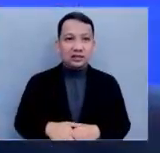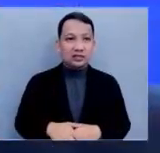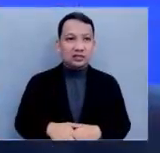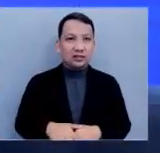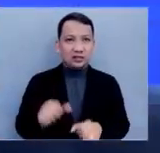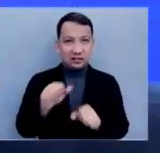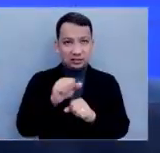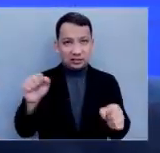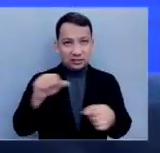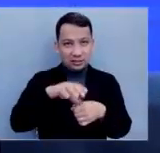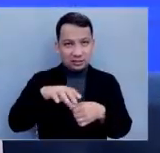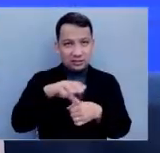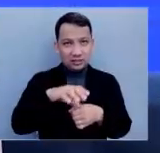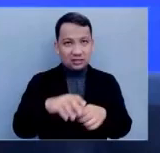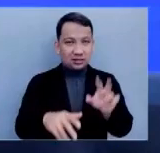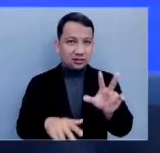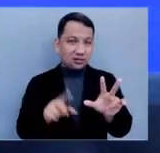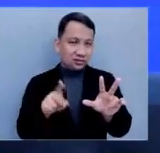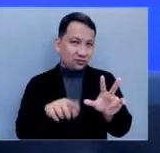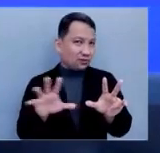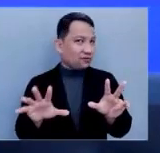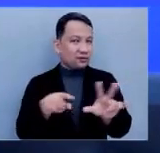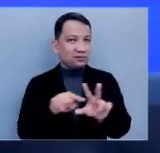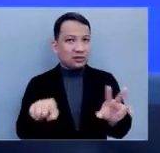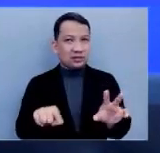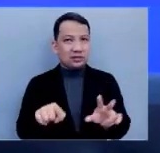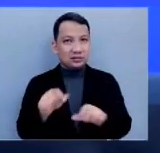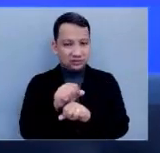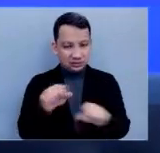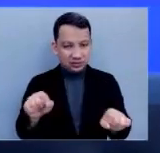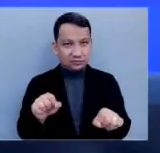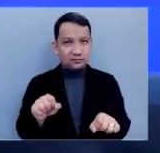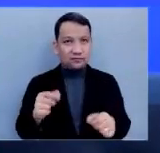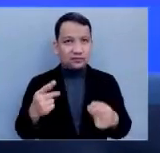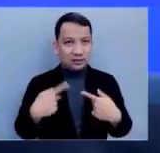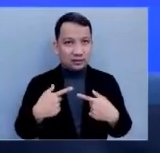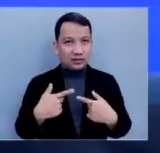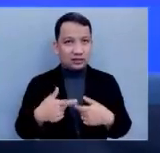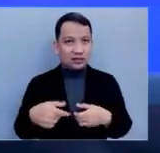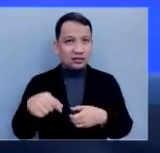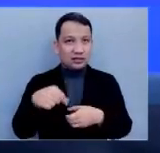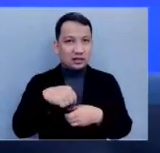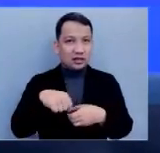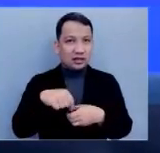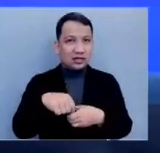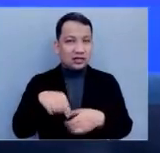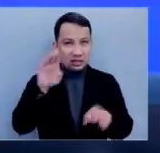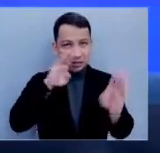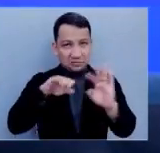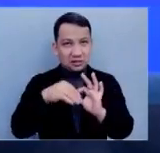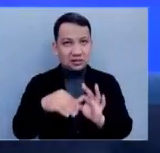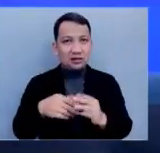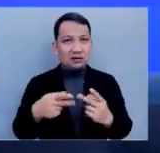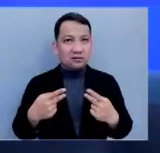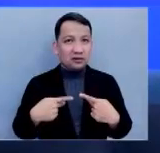naman yun. 3 to 4 pa pwede pa. Pero tubig kailangan pa rin. Pero ang problem lang natin doon is,